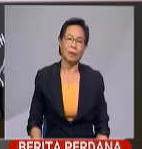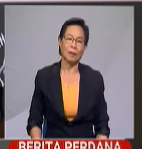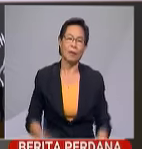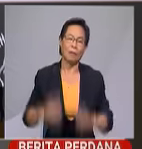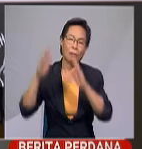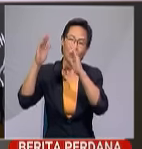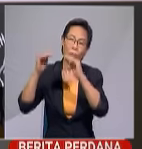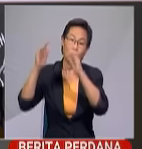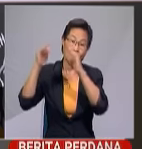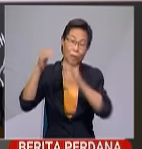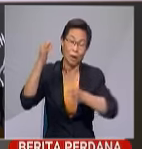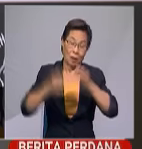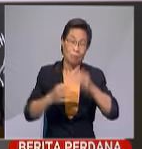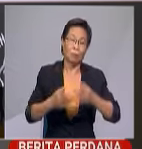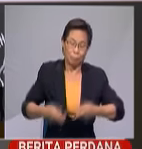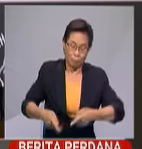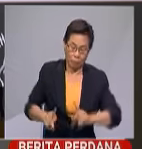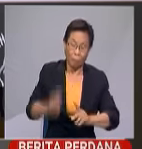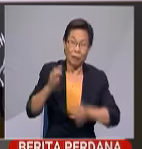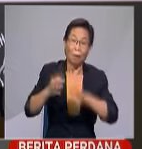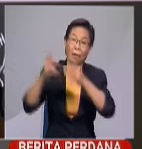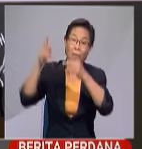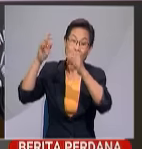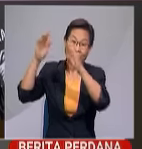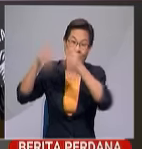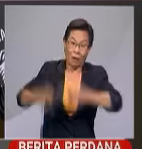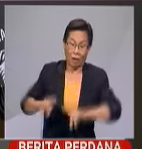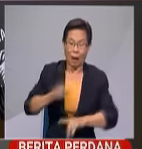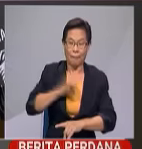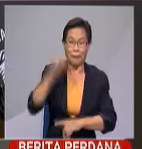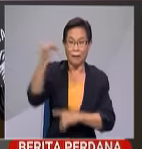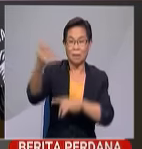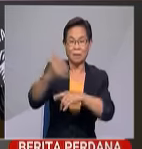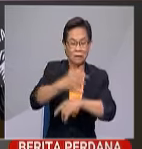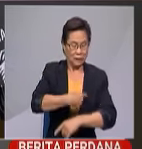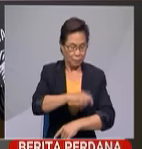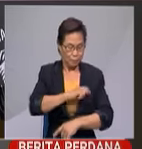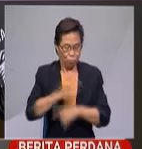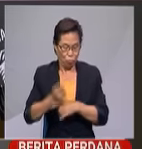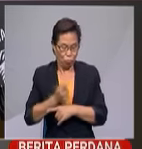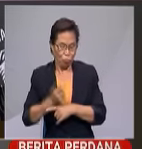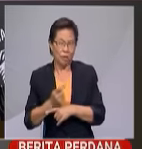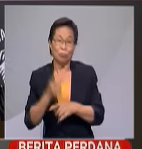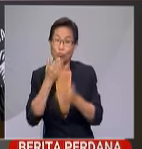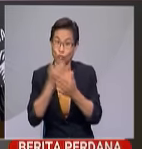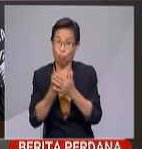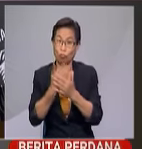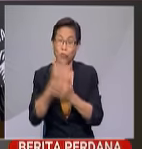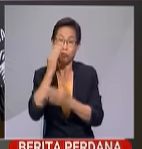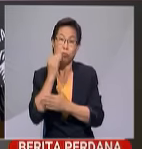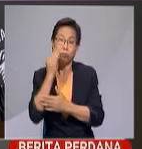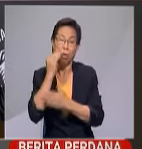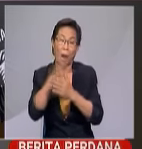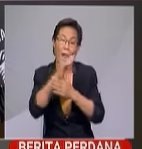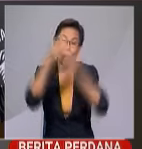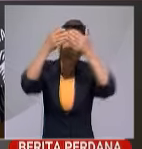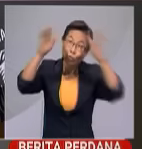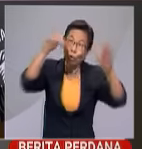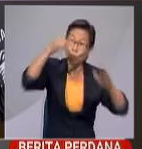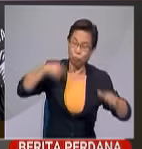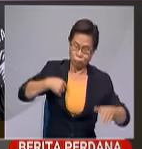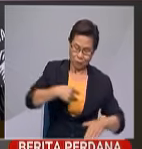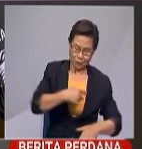hopefully if kalau ada chance untuk Ayun pergi sana untuk training, that's a, like, macam memang good experience and exposure untuk kita orang